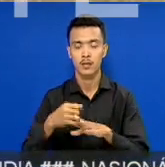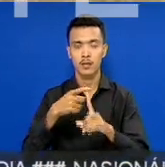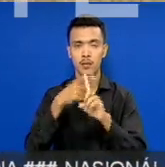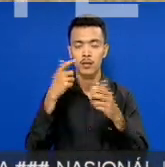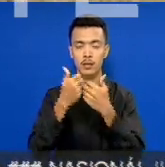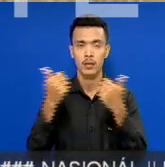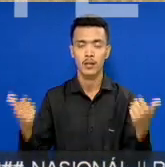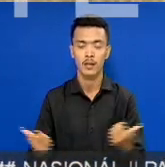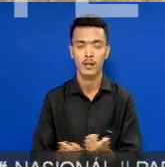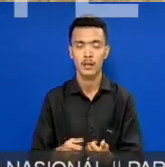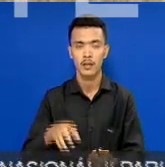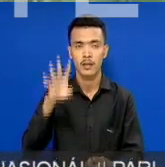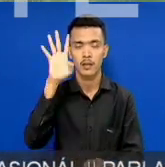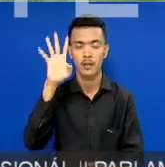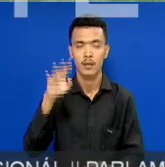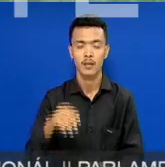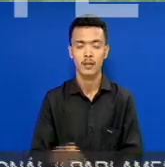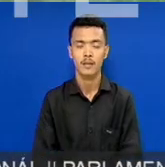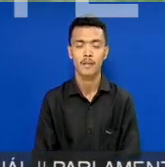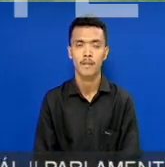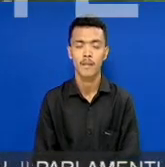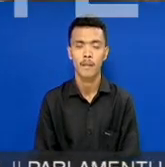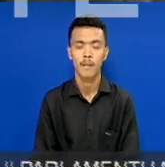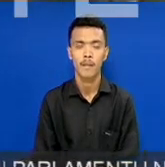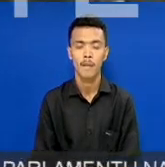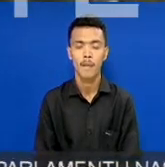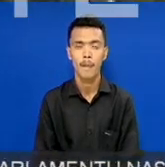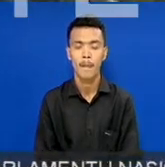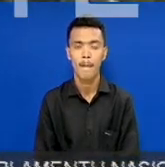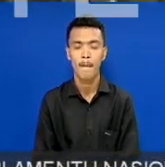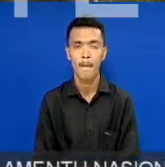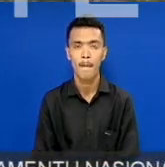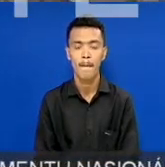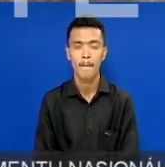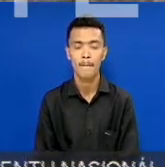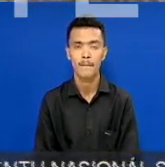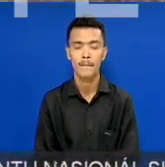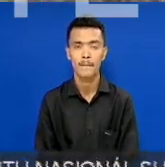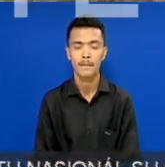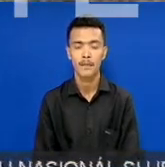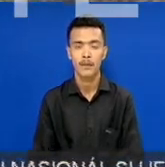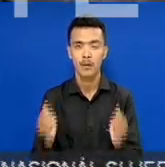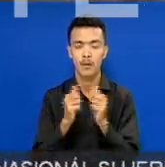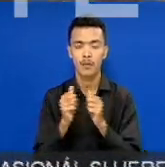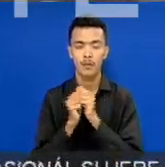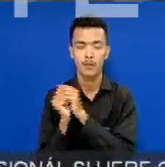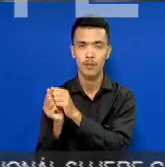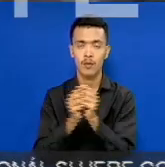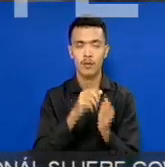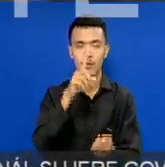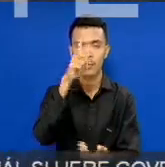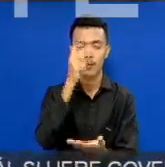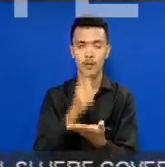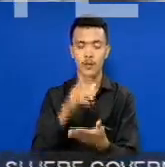aldea Balaba Siba, Mauboru, Kuludere, Baho, Wani Uma, Bahabuga, Nomatau, ho total populasaun rihun